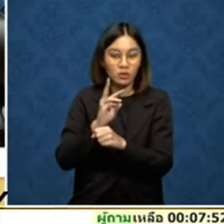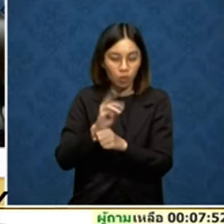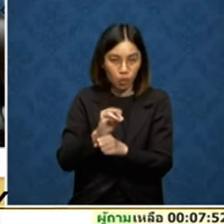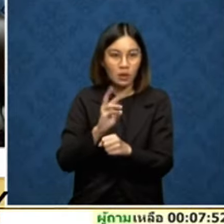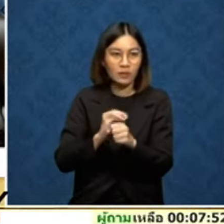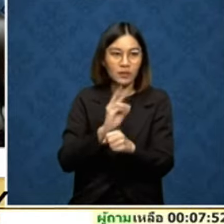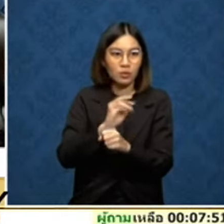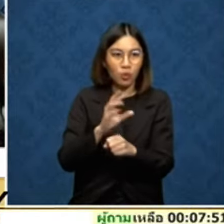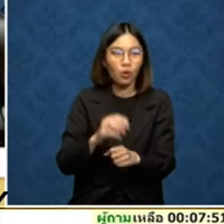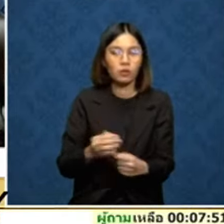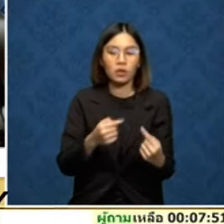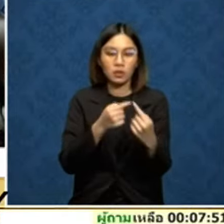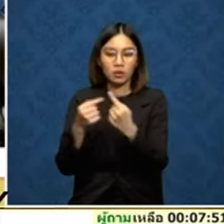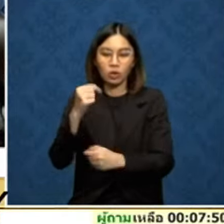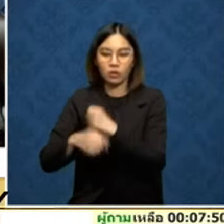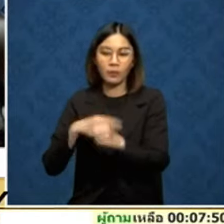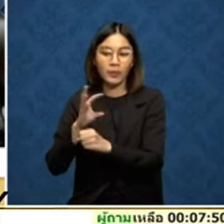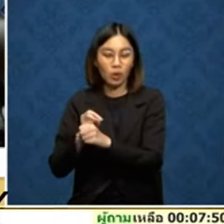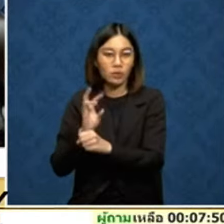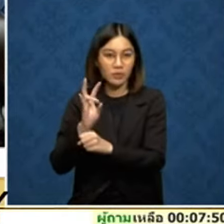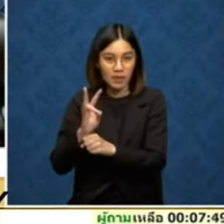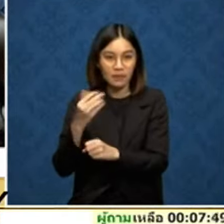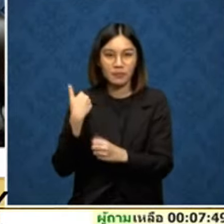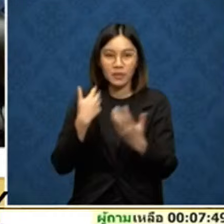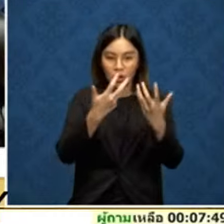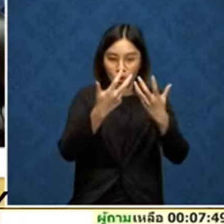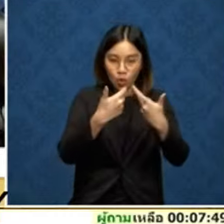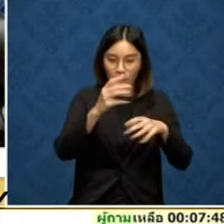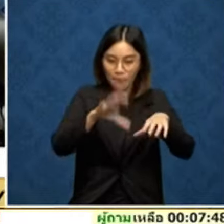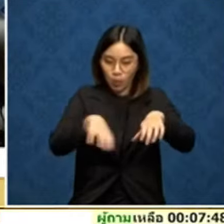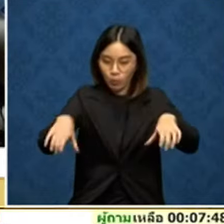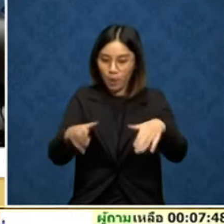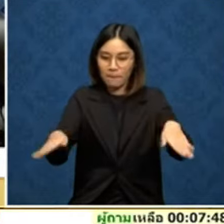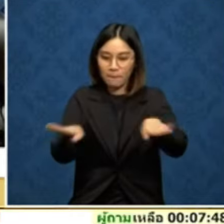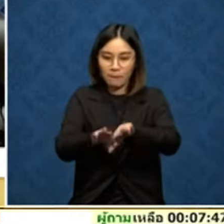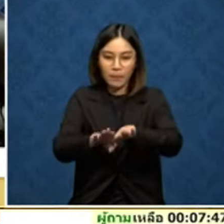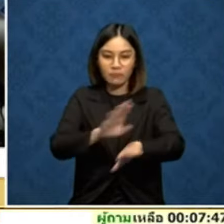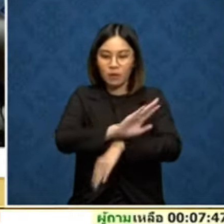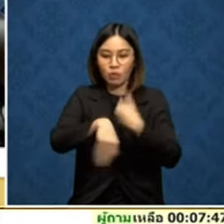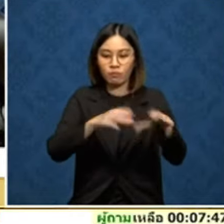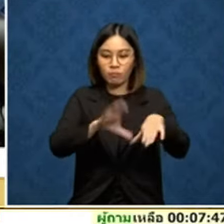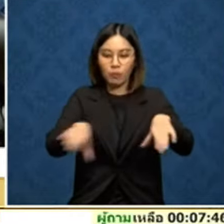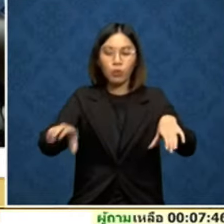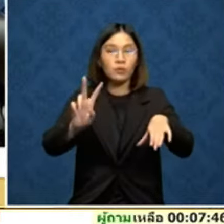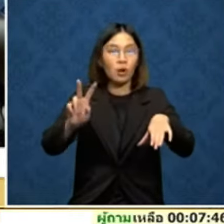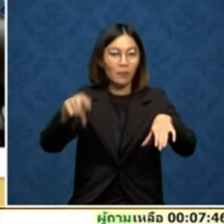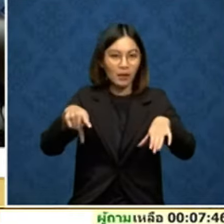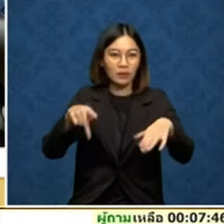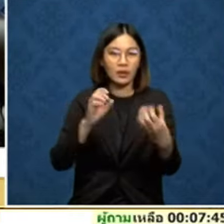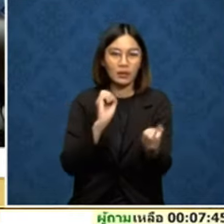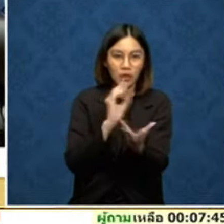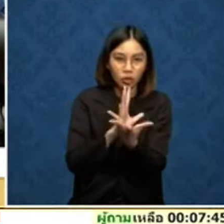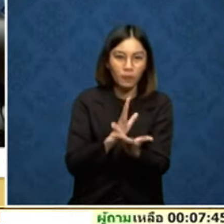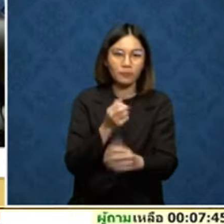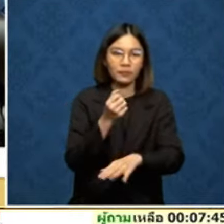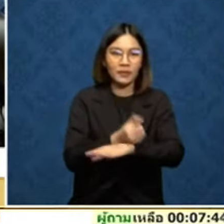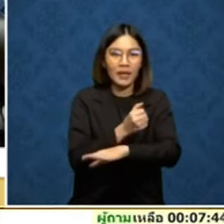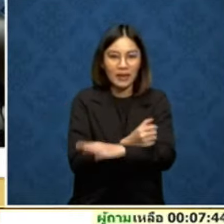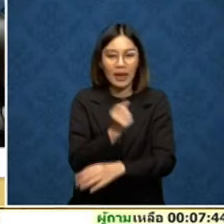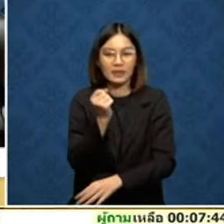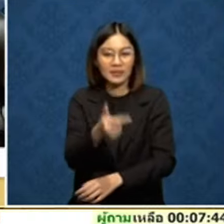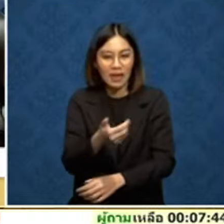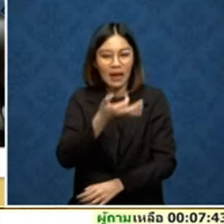าส2ของปี2567มีโรงงานปิดตัวไปแล้วเกือบ 2,000 แห่งกระทบกับการจ้างงานเกือบ 50,000